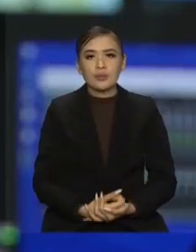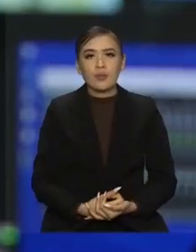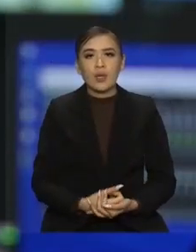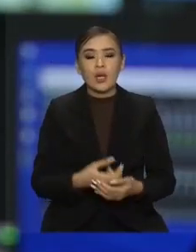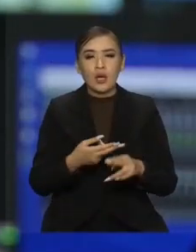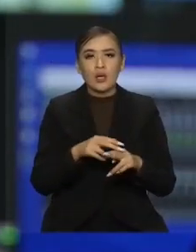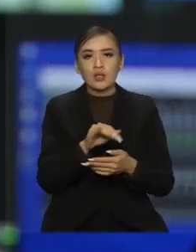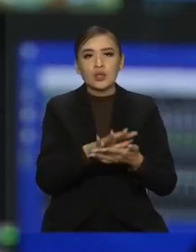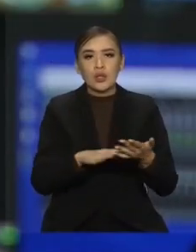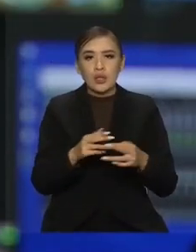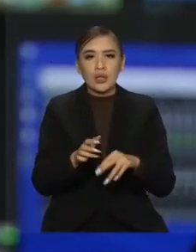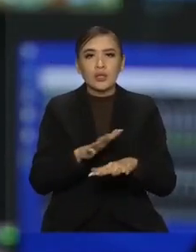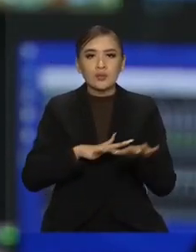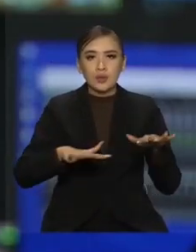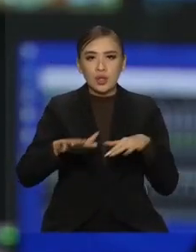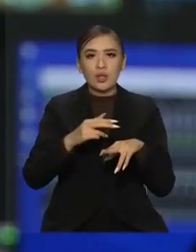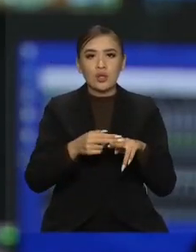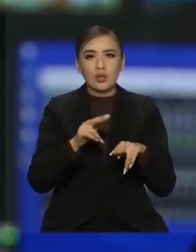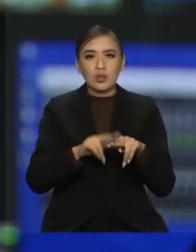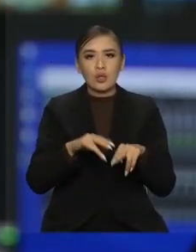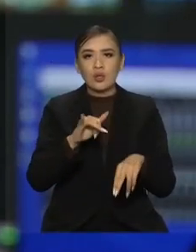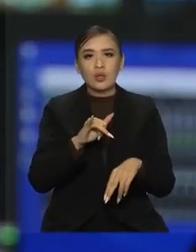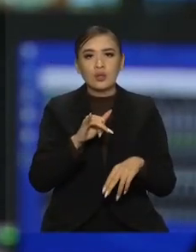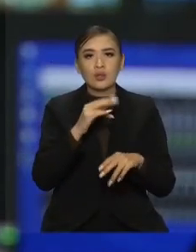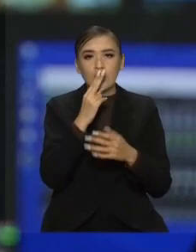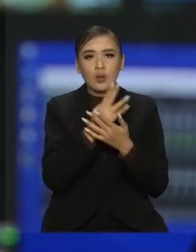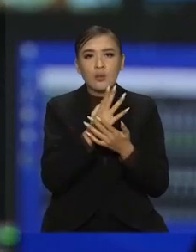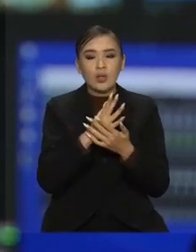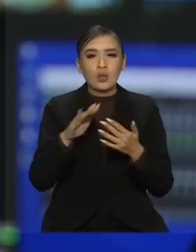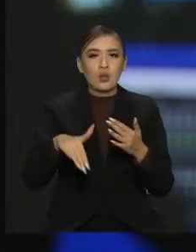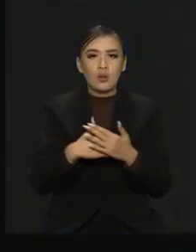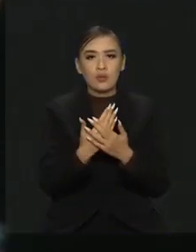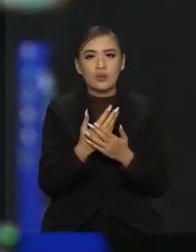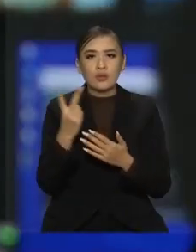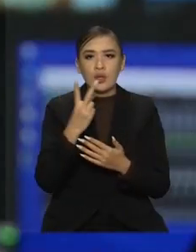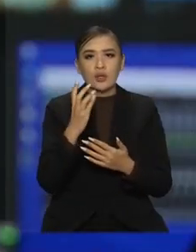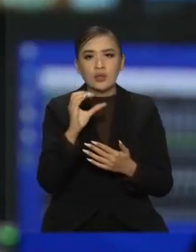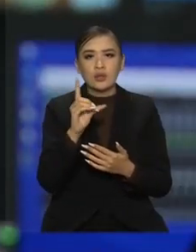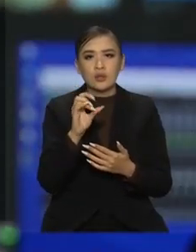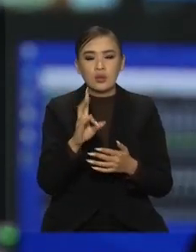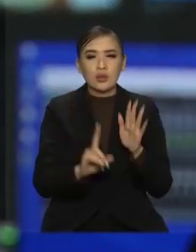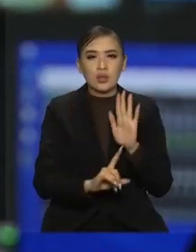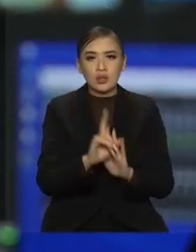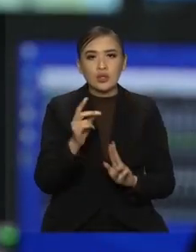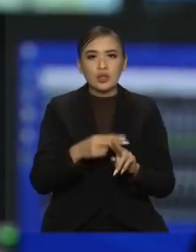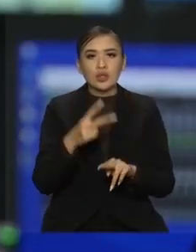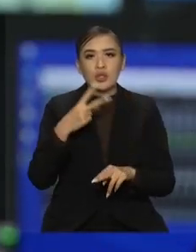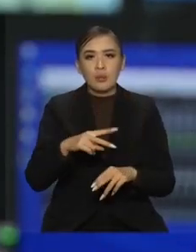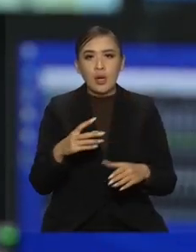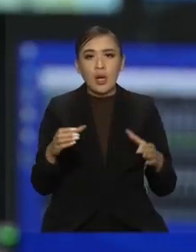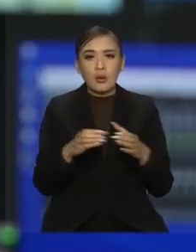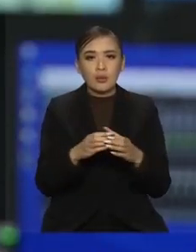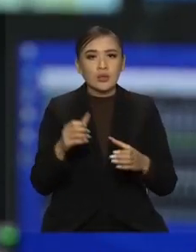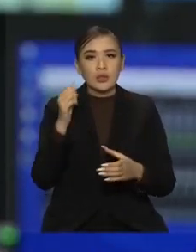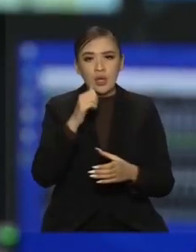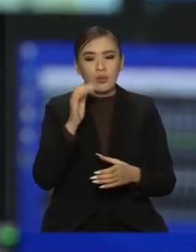Хабарымызды жалғастырамыз. Елімізде ұлы дала жорығы бәйге марафонының екінші маусымы басталды. Әр өңірден жасақталған 20 команда ертең